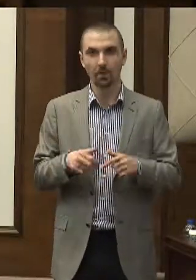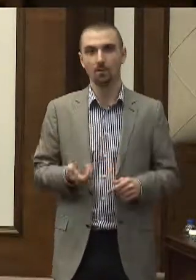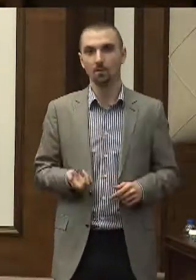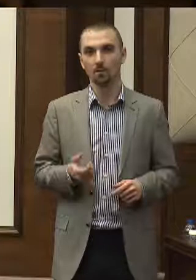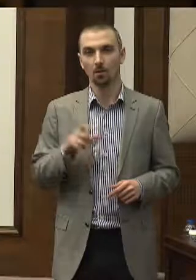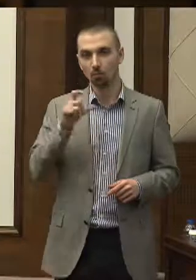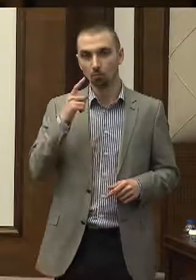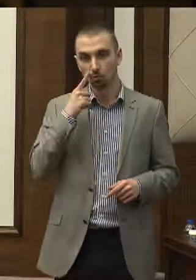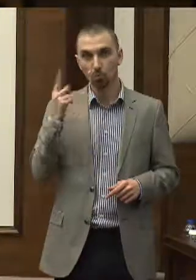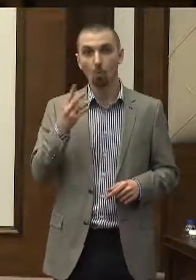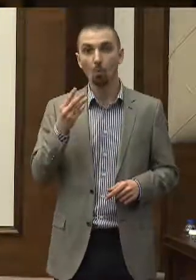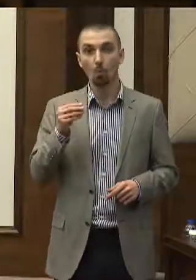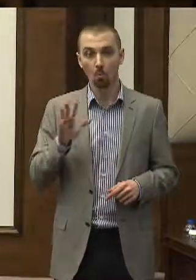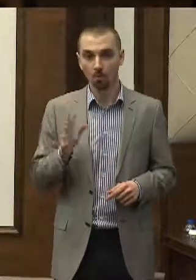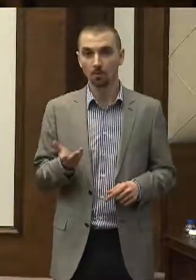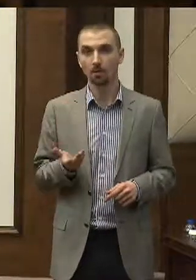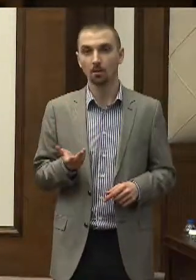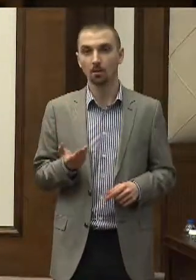eğer Cumhuriyet olmasaydı,